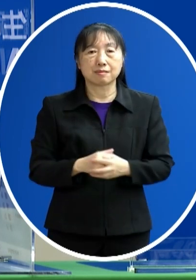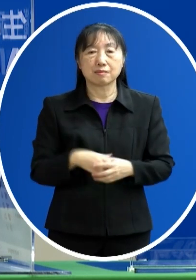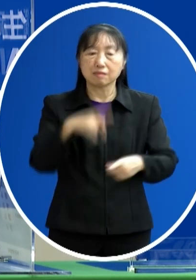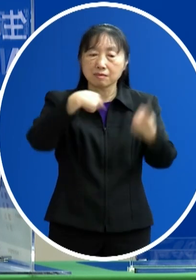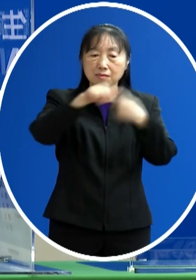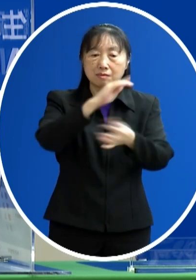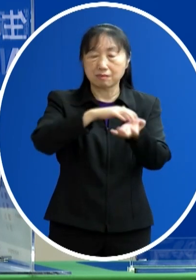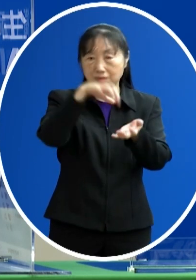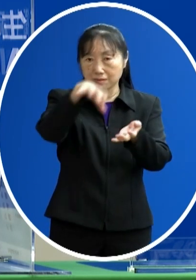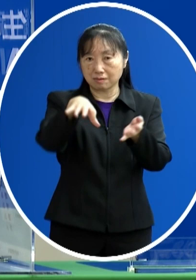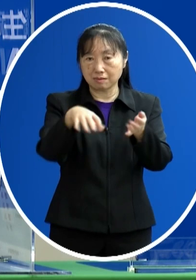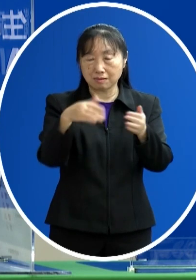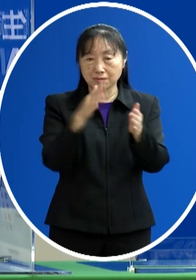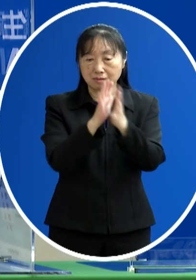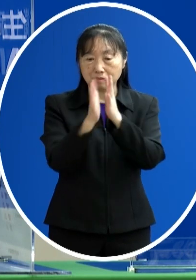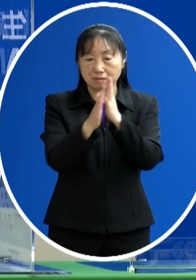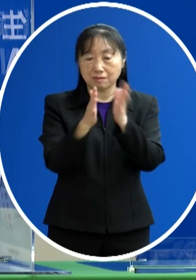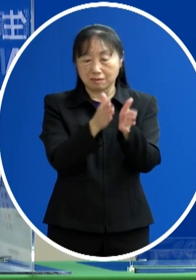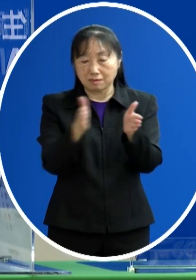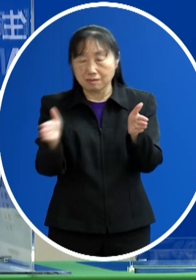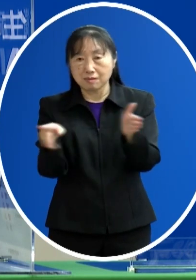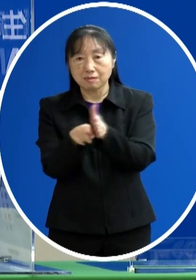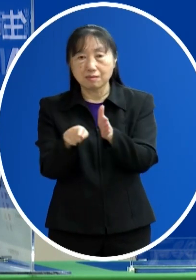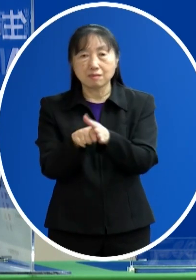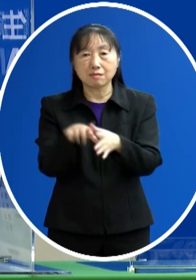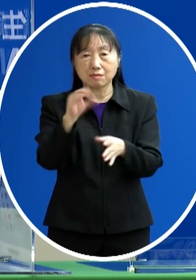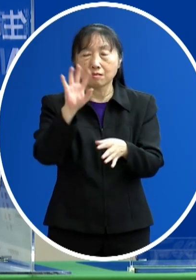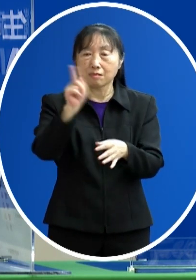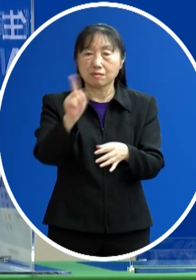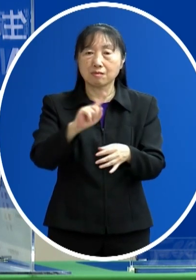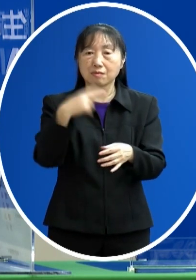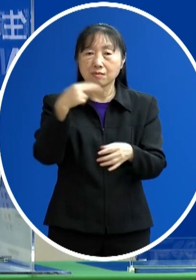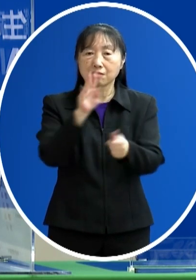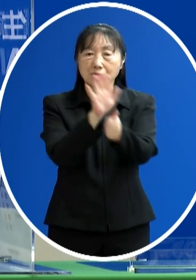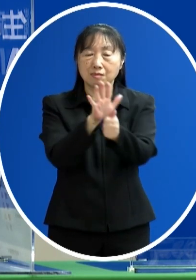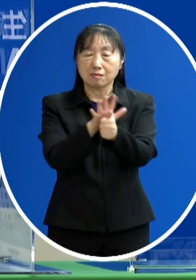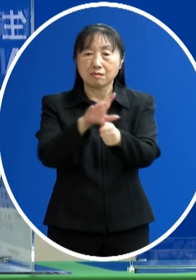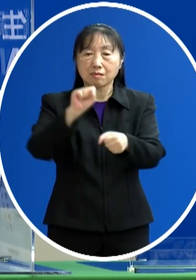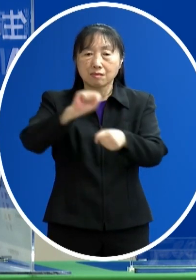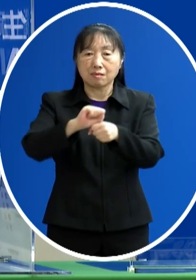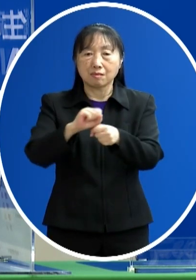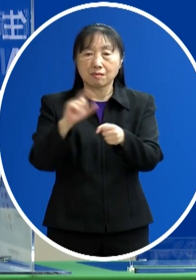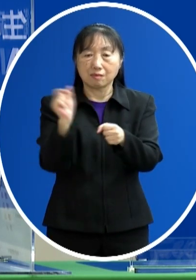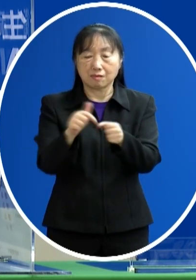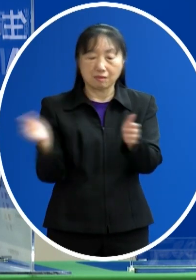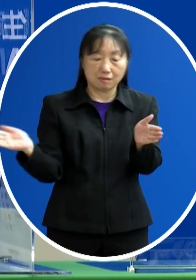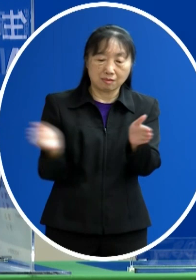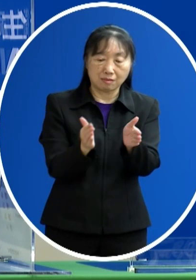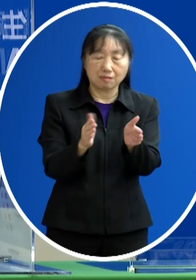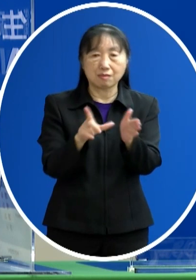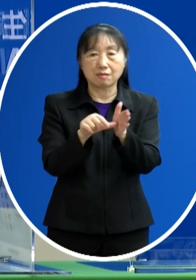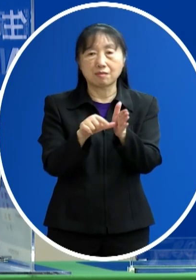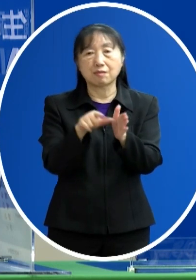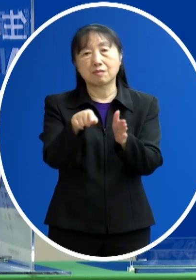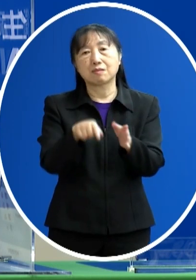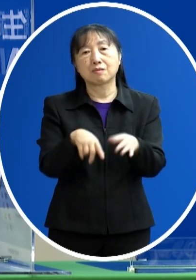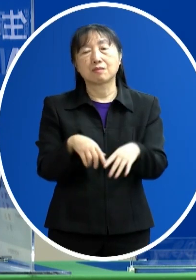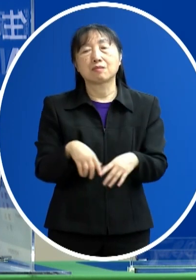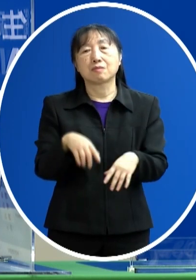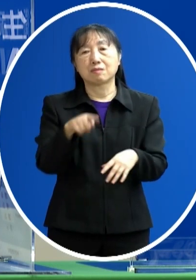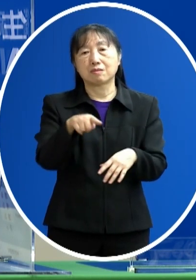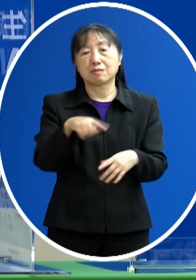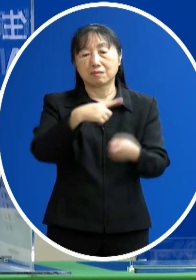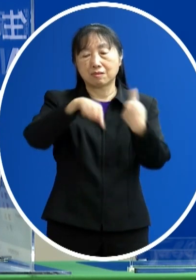转院的安排的过程当中，还有没有什么可以再加速的地方哈，来这个让这个转院的过程能